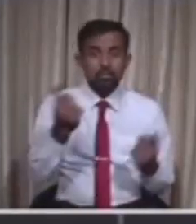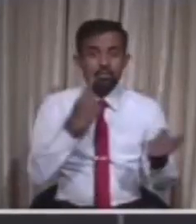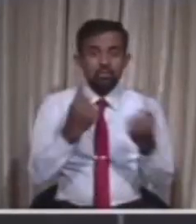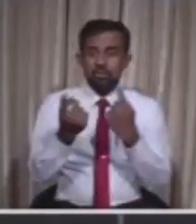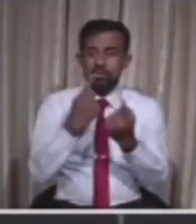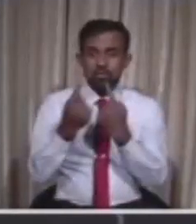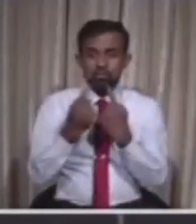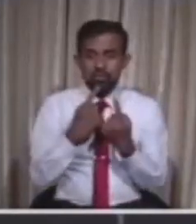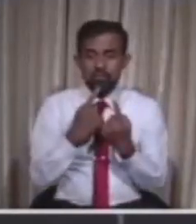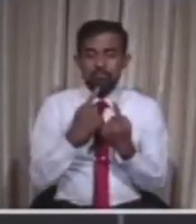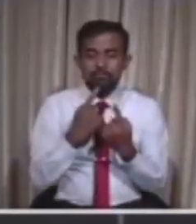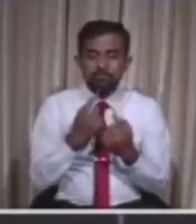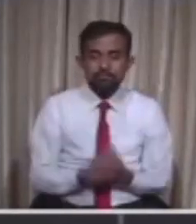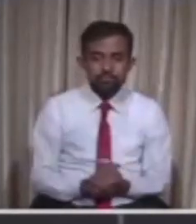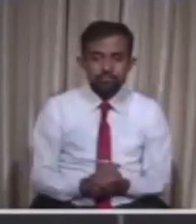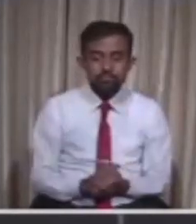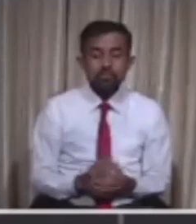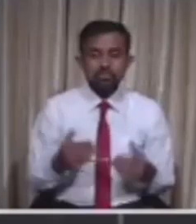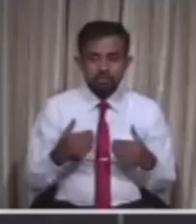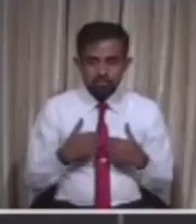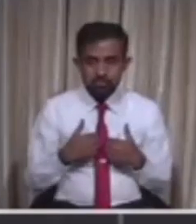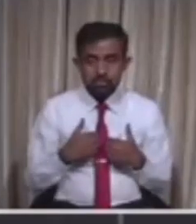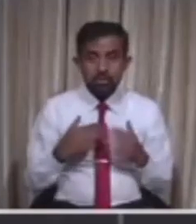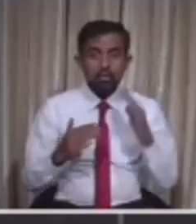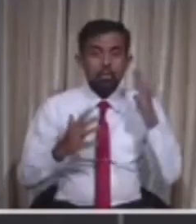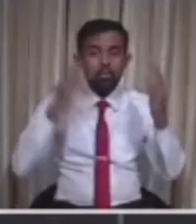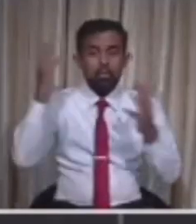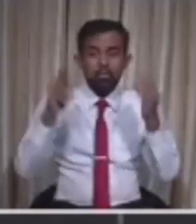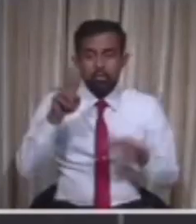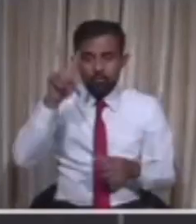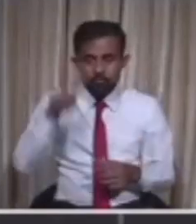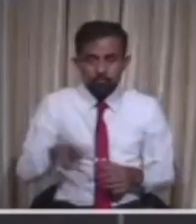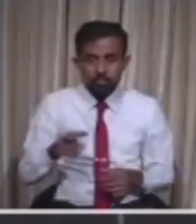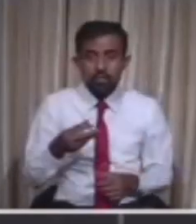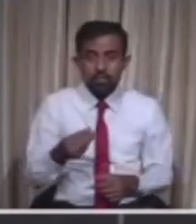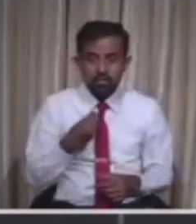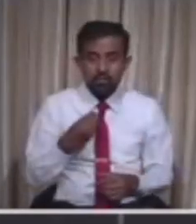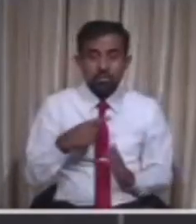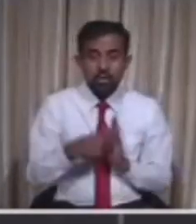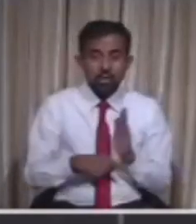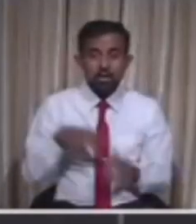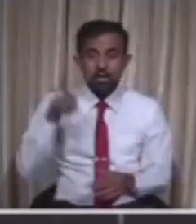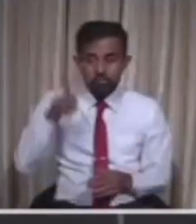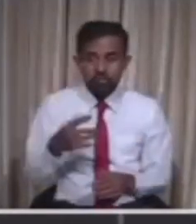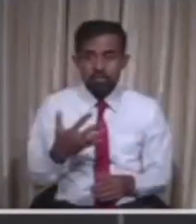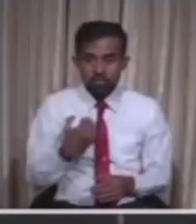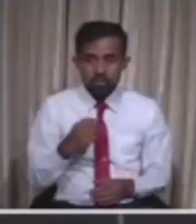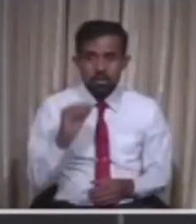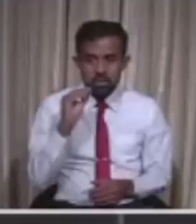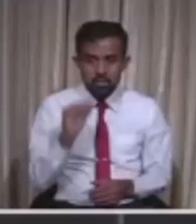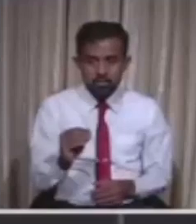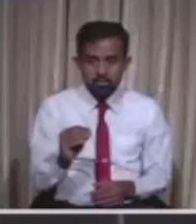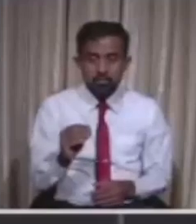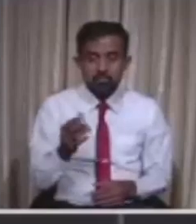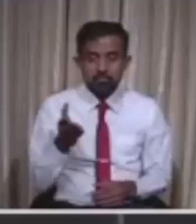ඉතින් ඒ නිසා අපිට ජාත්‍යන්තර විශ්වාසය දිනා ගන්න නම් දේශීය විශ්වාසය දිනා ගන්න නම් අපිට